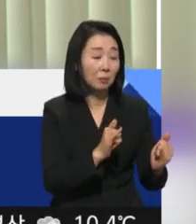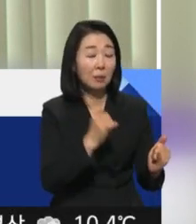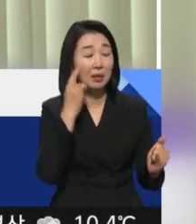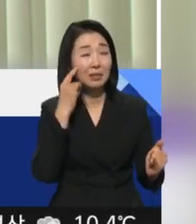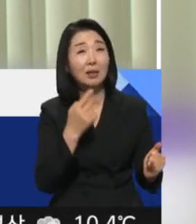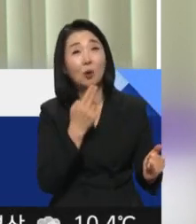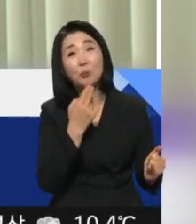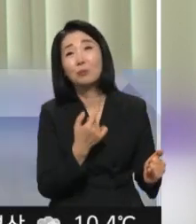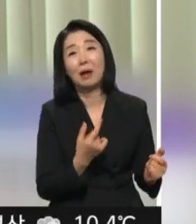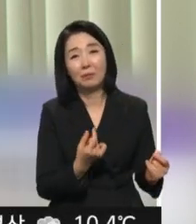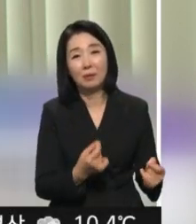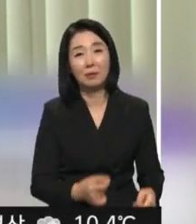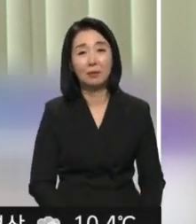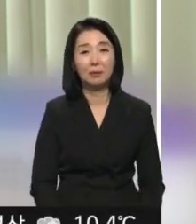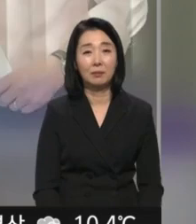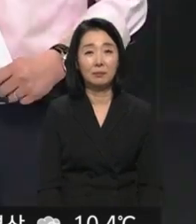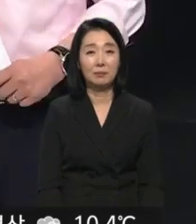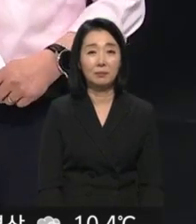발상이라고 생각하고요.